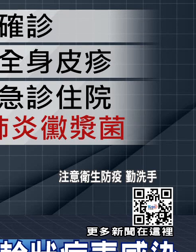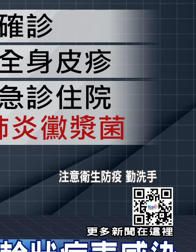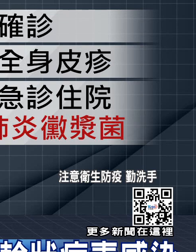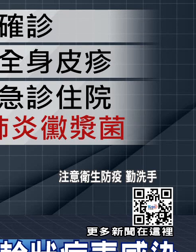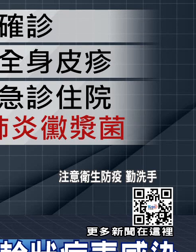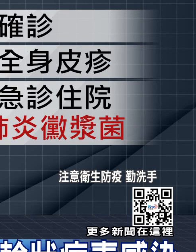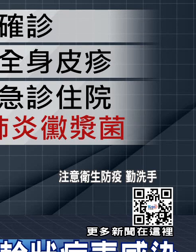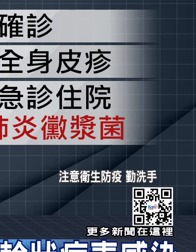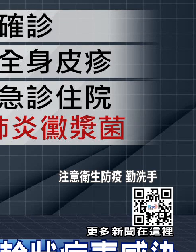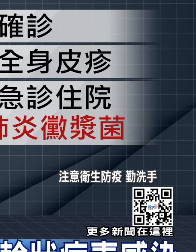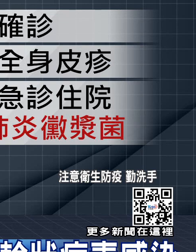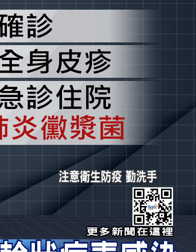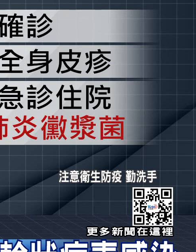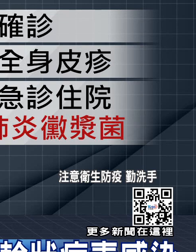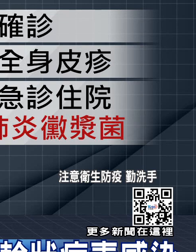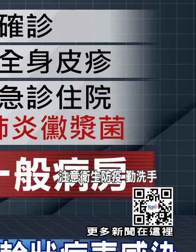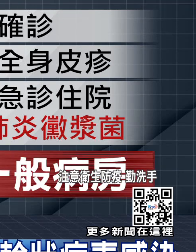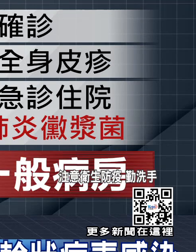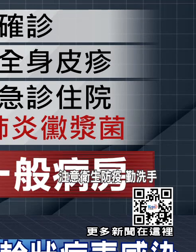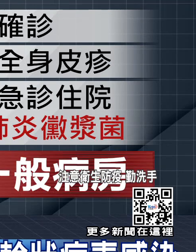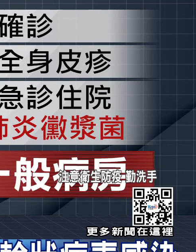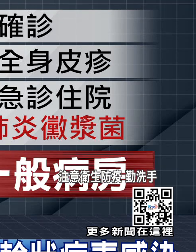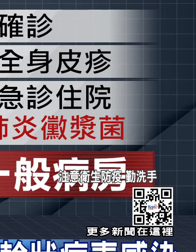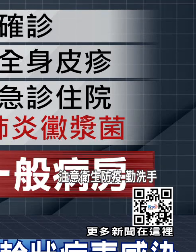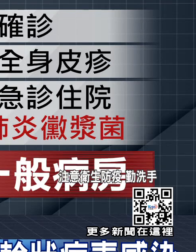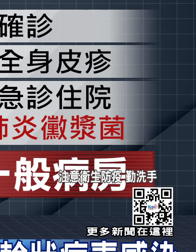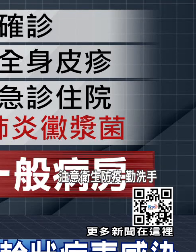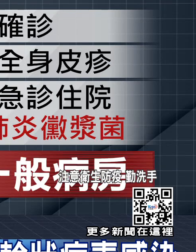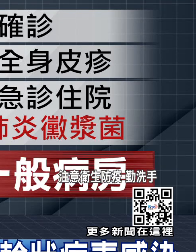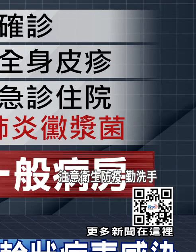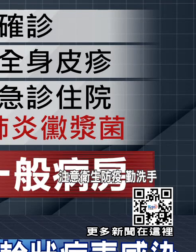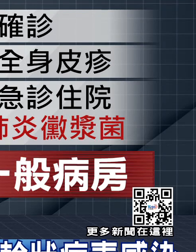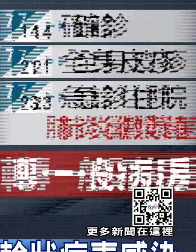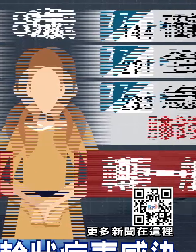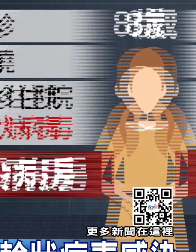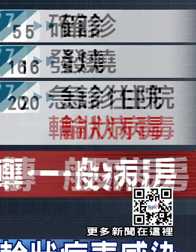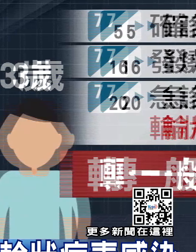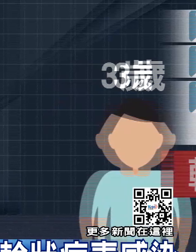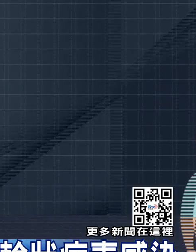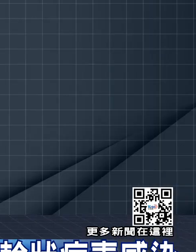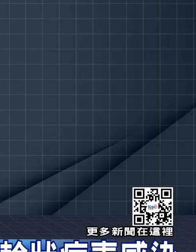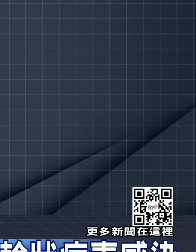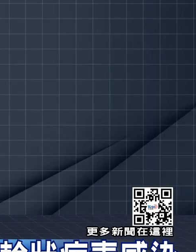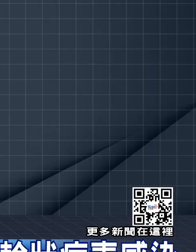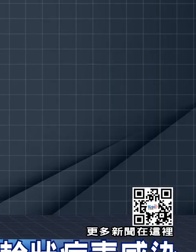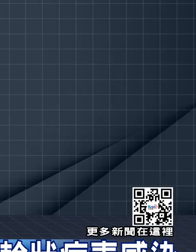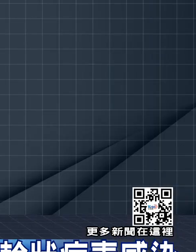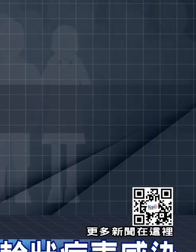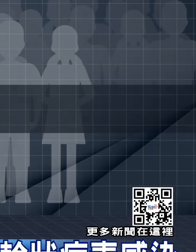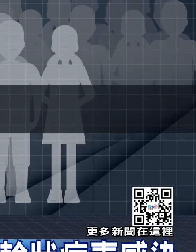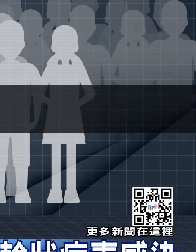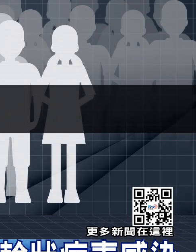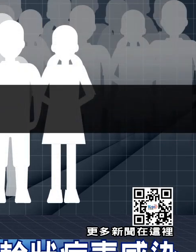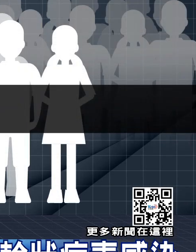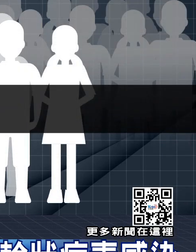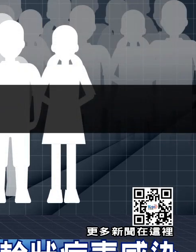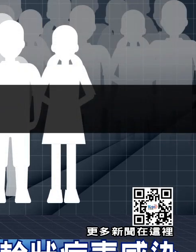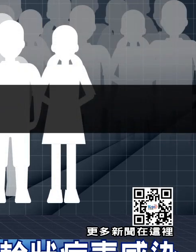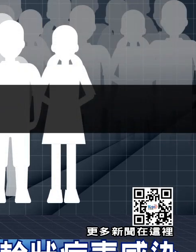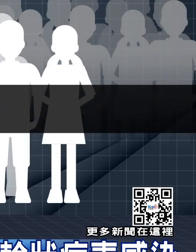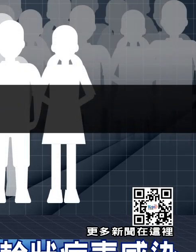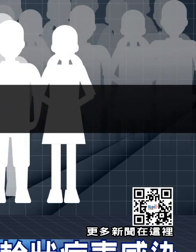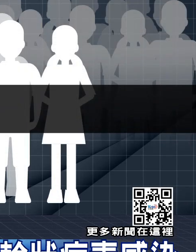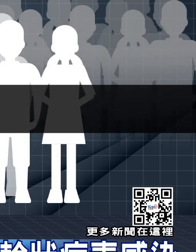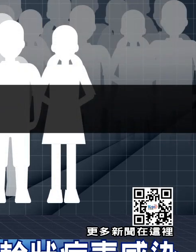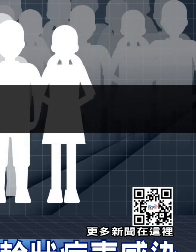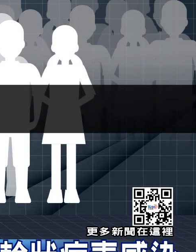诊检查发现感染肺炎梅浆菌，2人目前都转一般病房治疗中。目前国内确诊儿童累计136例重